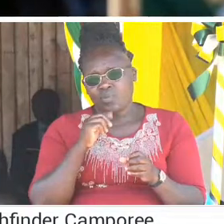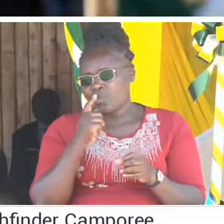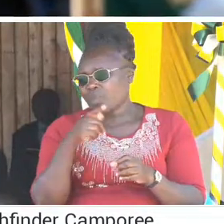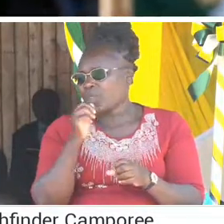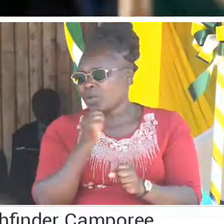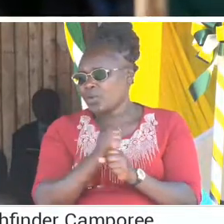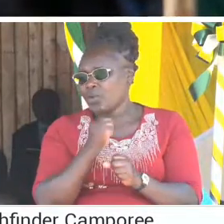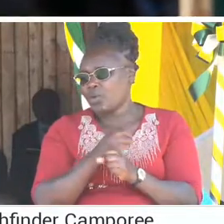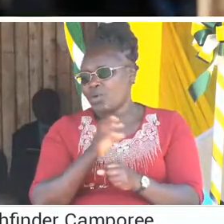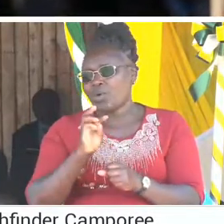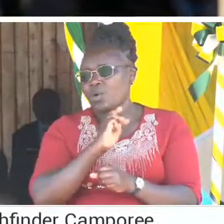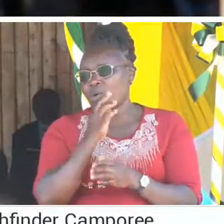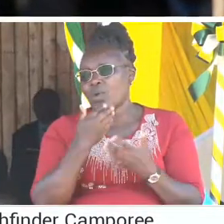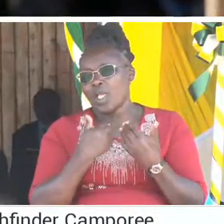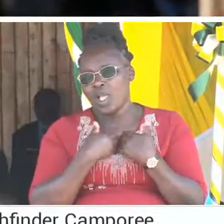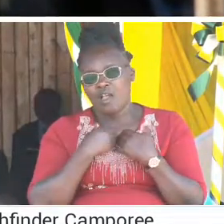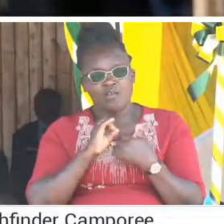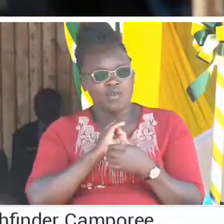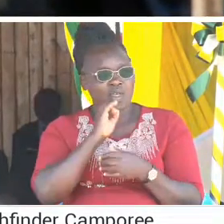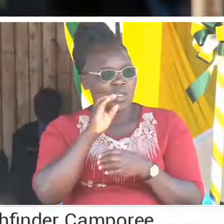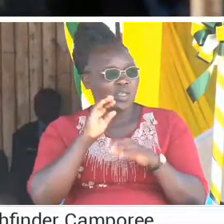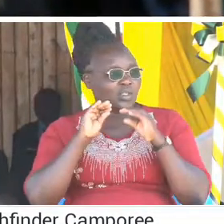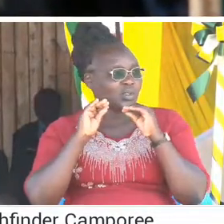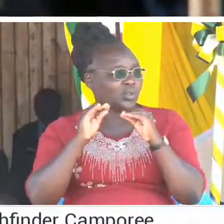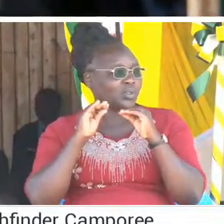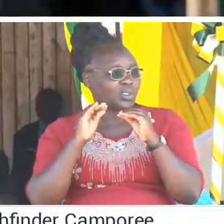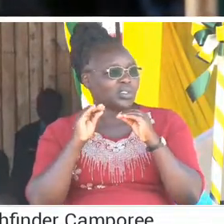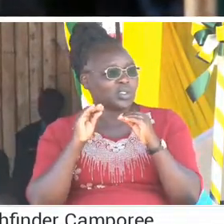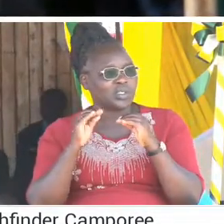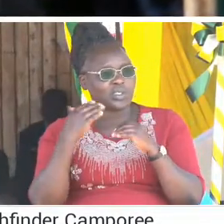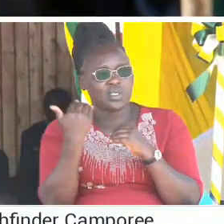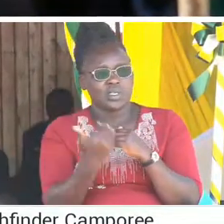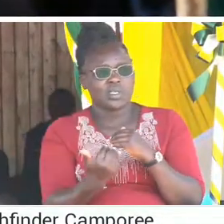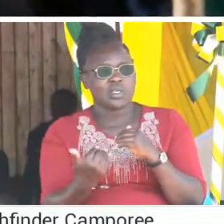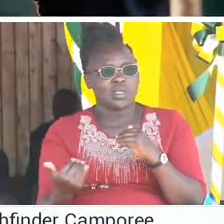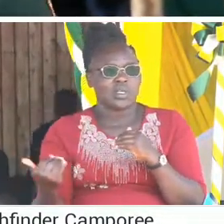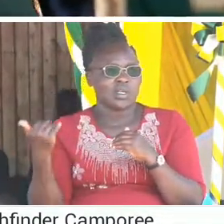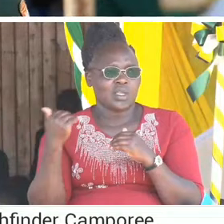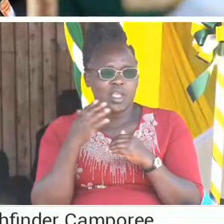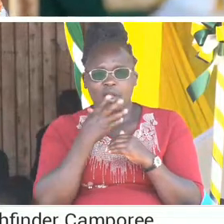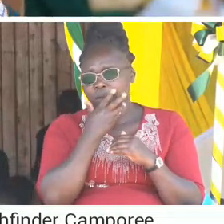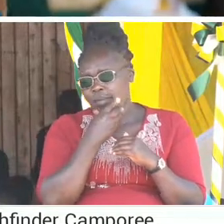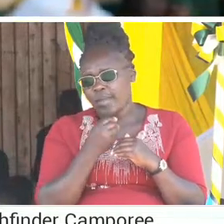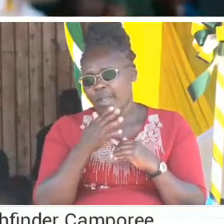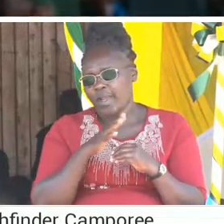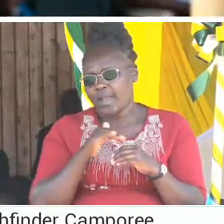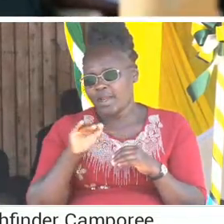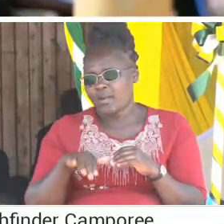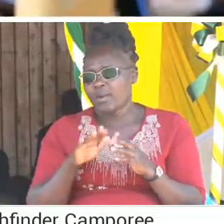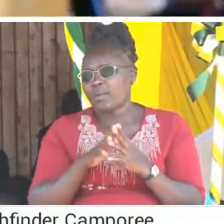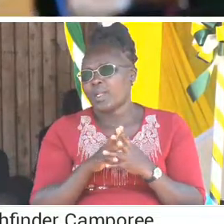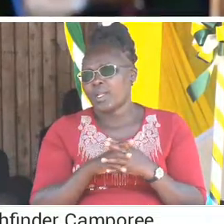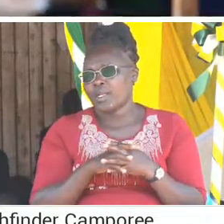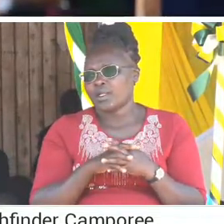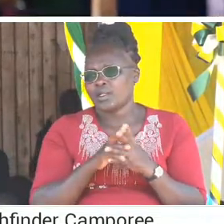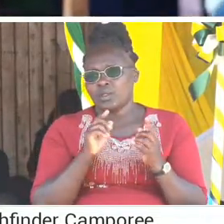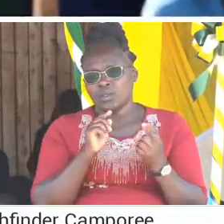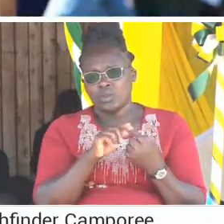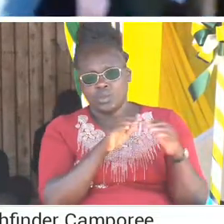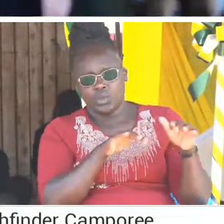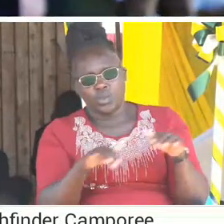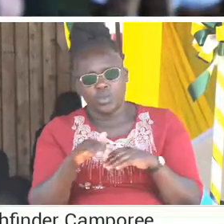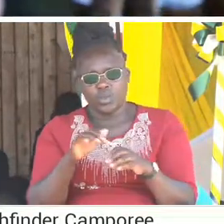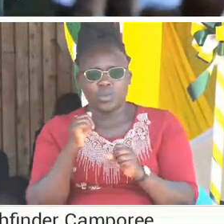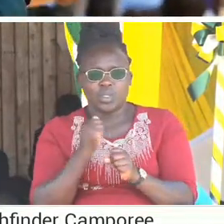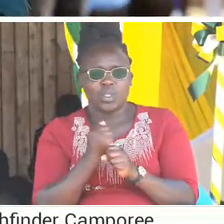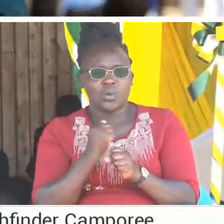do what they must do in order to be what they want to be. That is the task that we have. Hiyo ndio kazi tulionayo. Huo